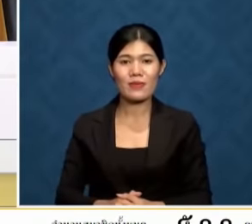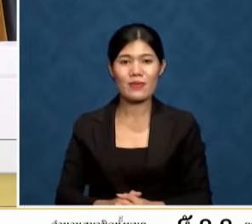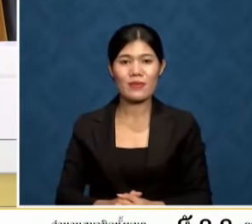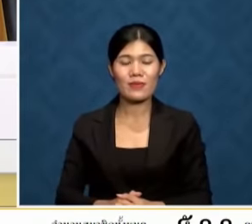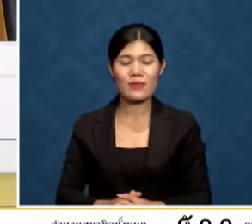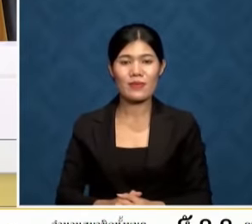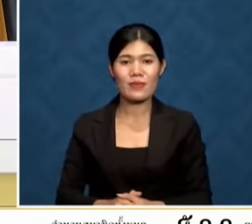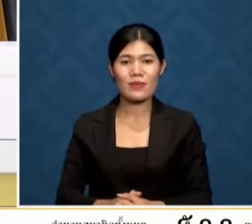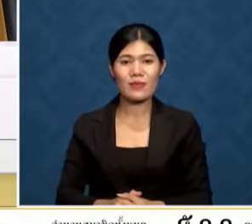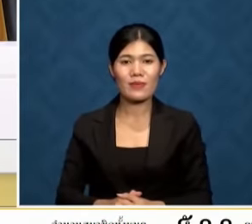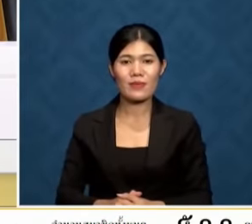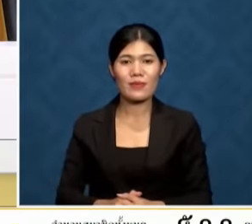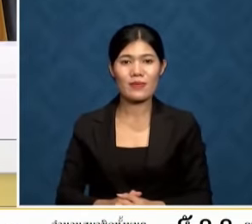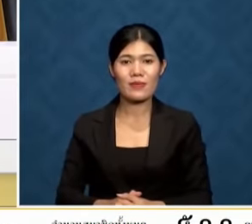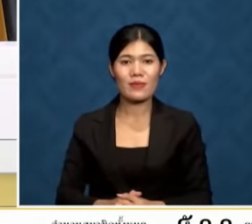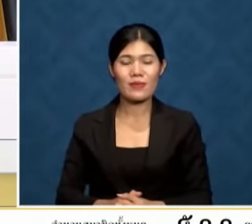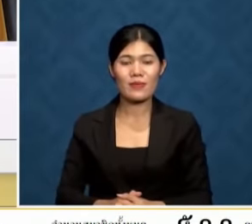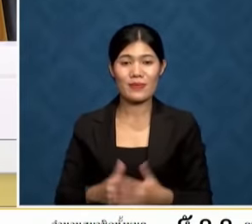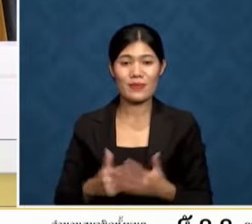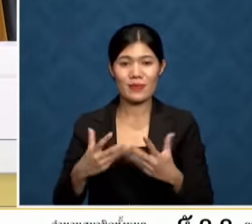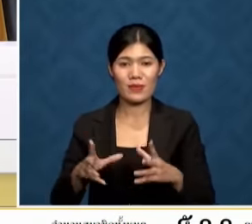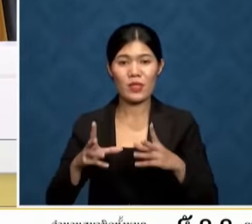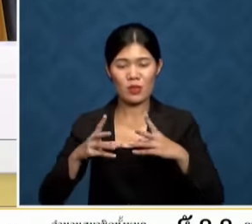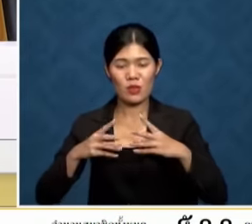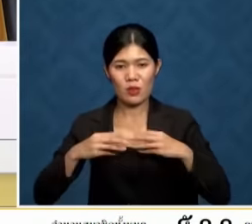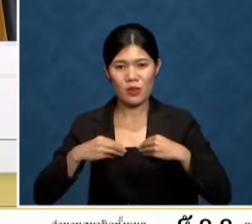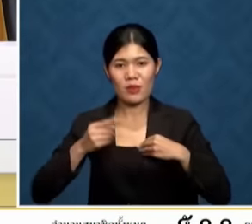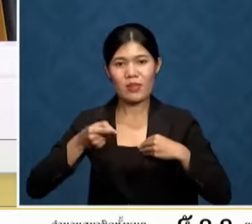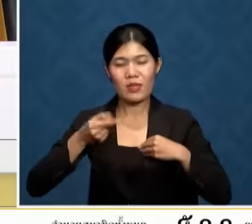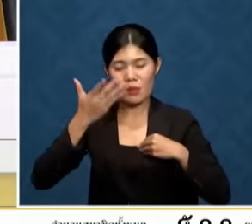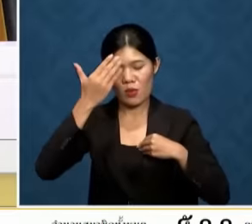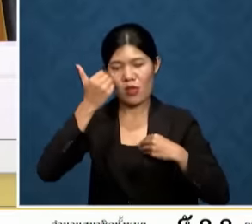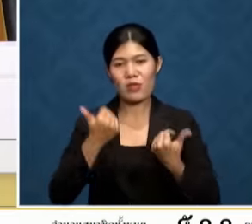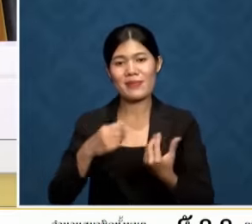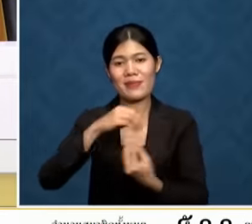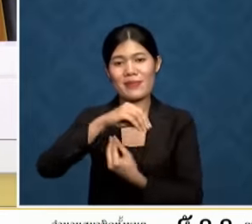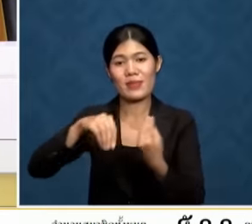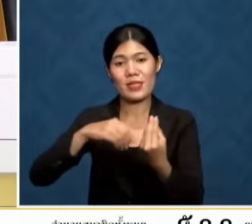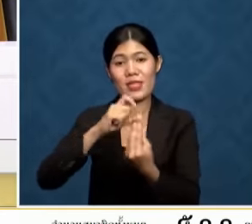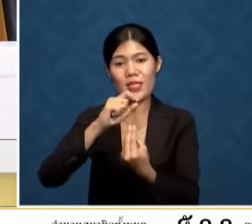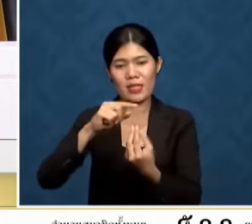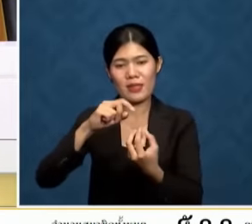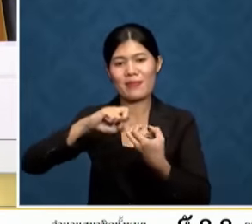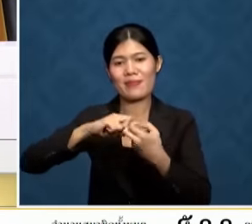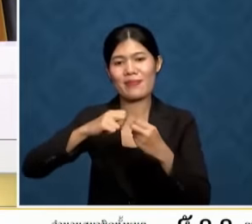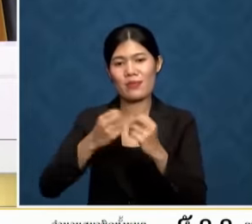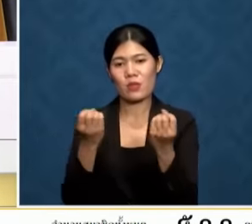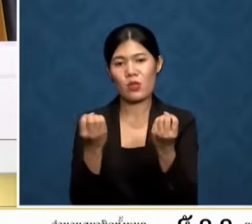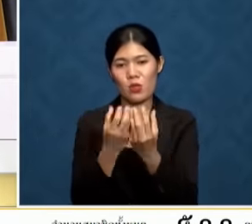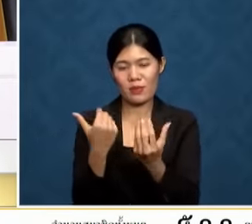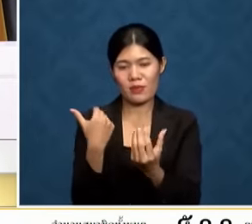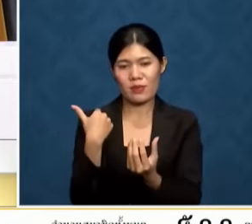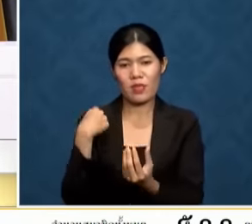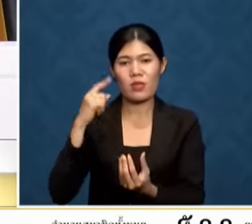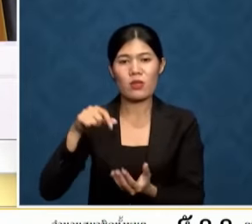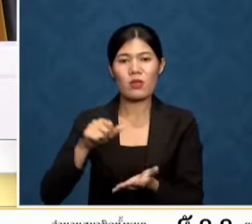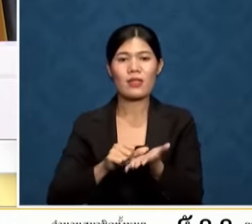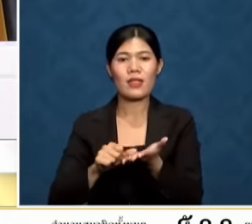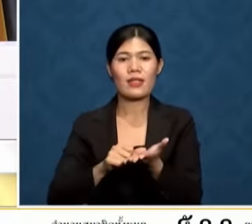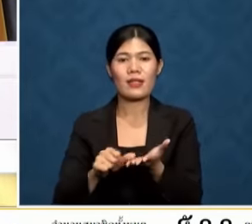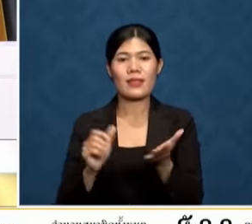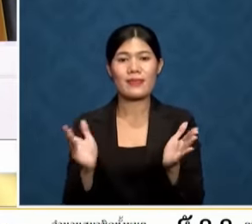รับเป็นฉันทามติว่าเศรษฐกิจของประเทศในปัจจุบันนั้นมีปัญหาต้องการการกระตุ้น